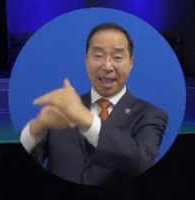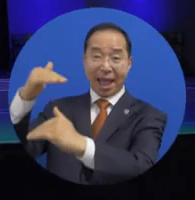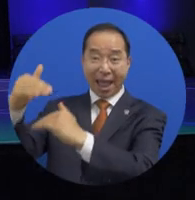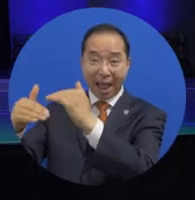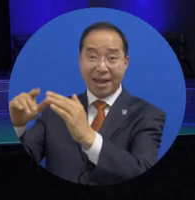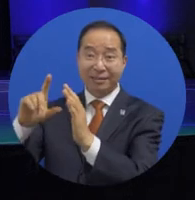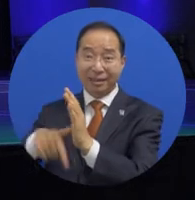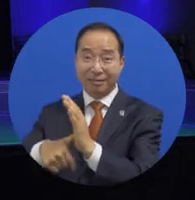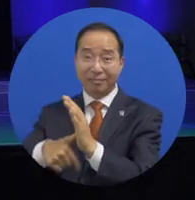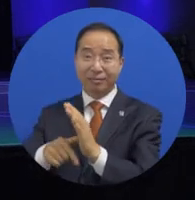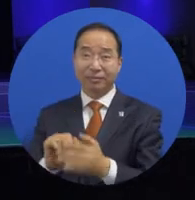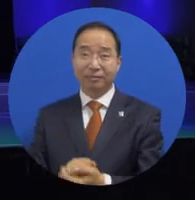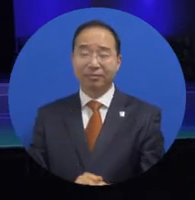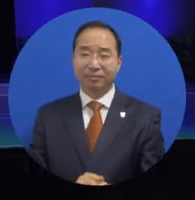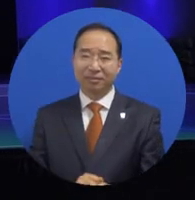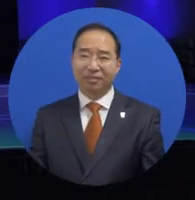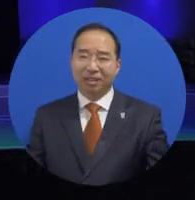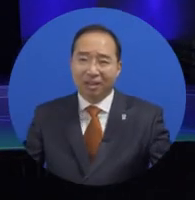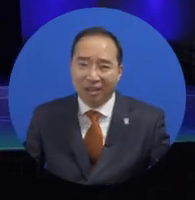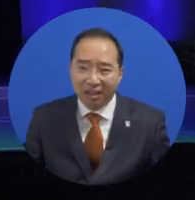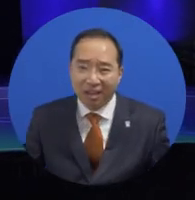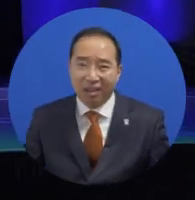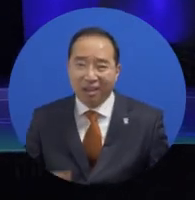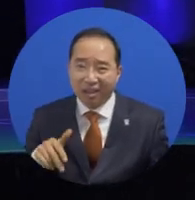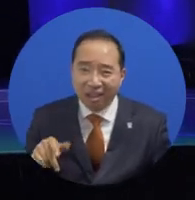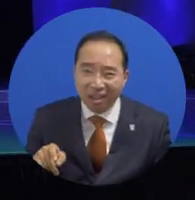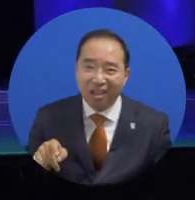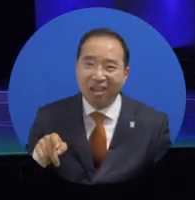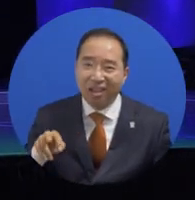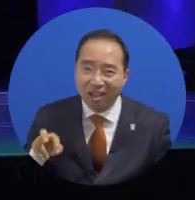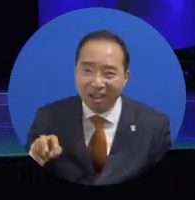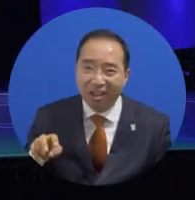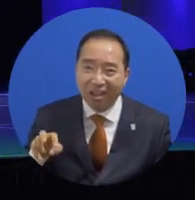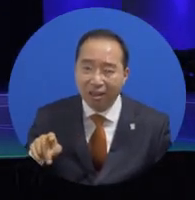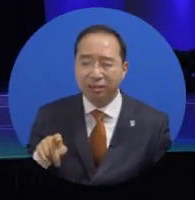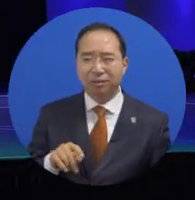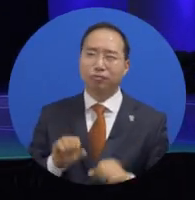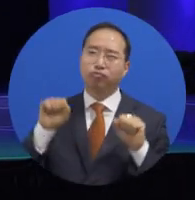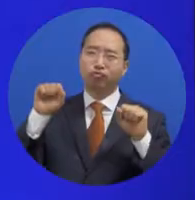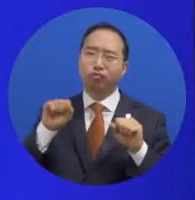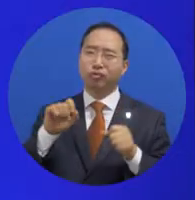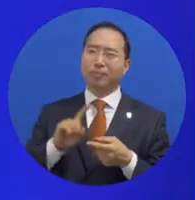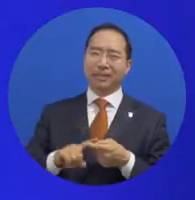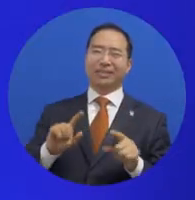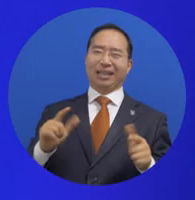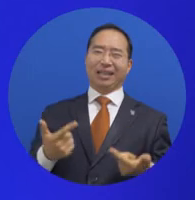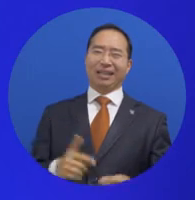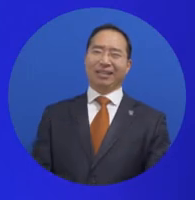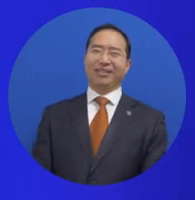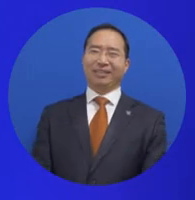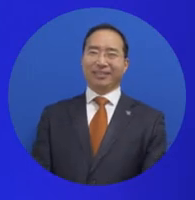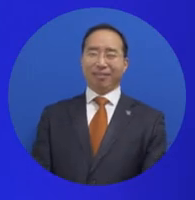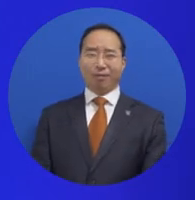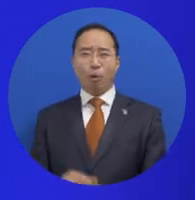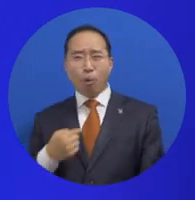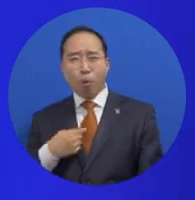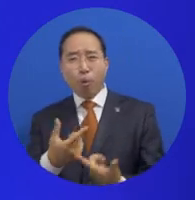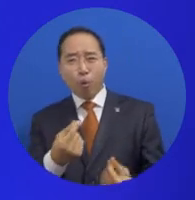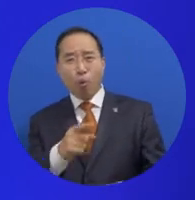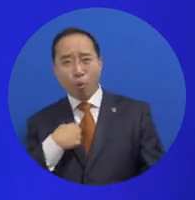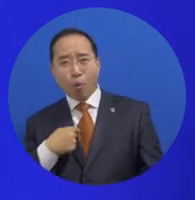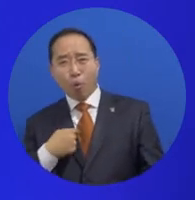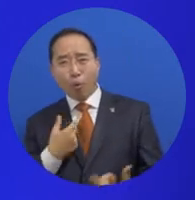이게 막 노동처럼 등은 이렇게 굽었는데 막 이렇게 올라가면 그건 저는 운동이 된다고 생각하잖아요. 저를 보는 줄 알았어요,